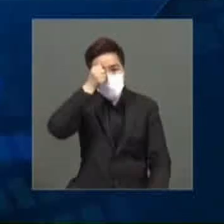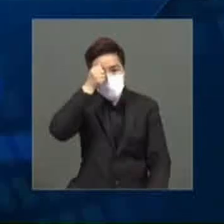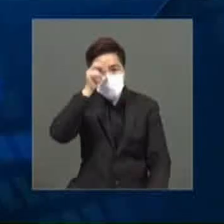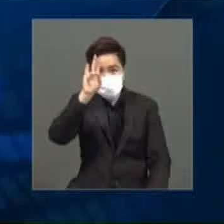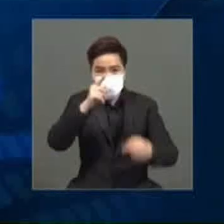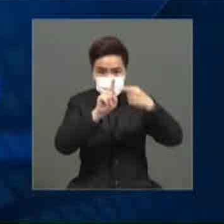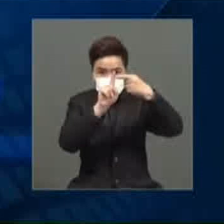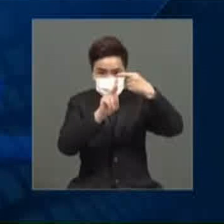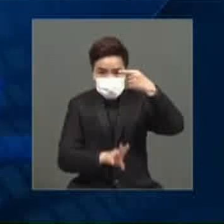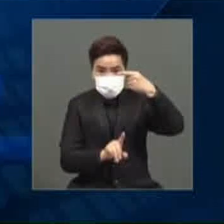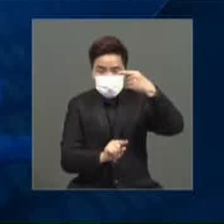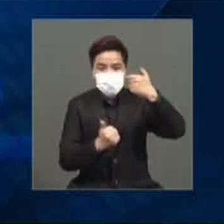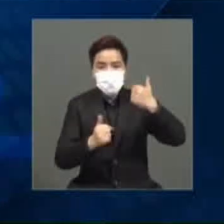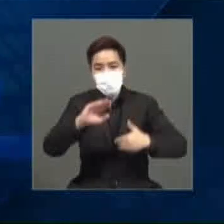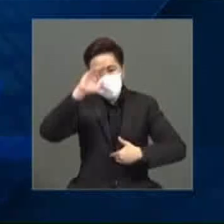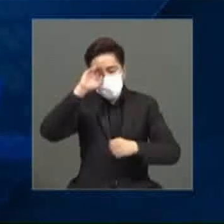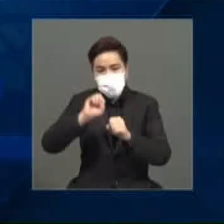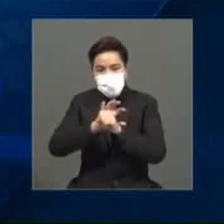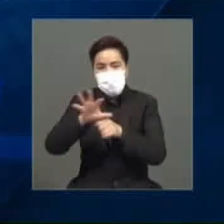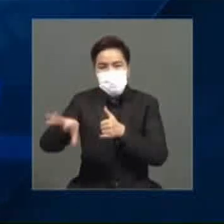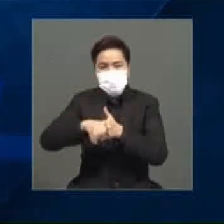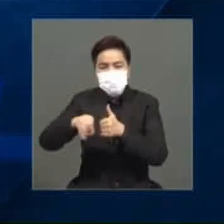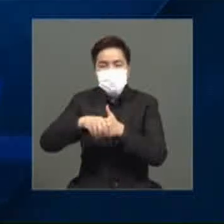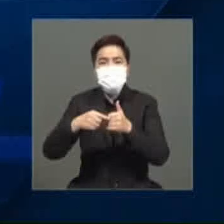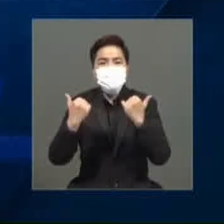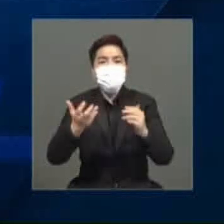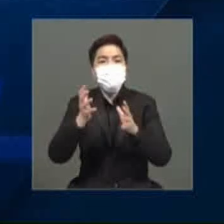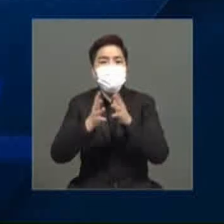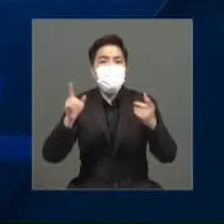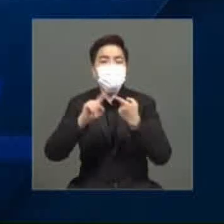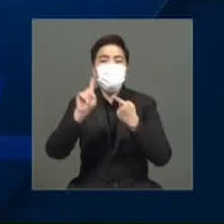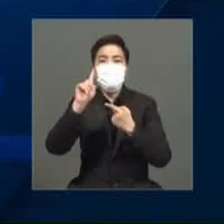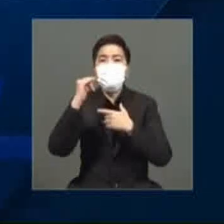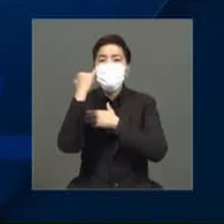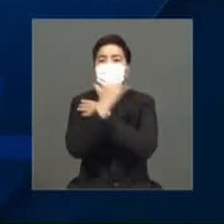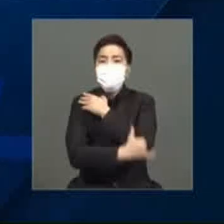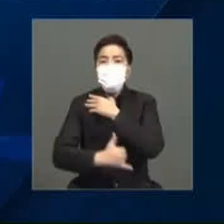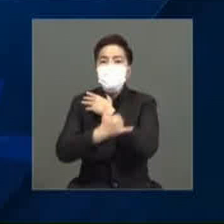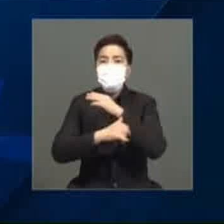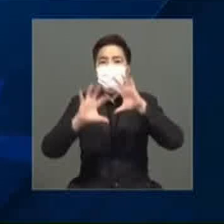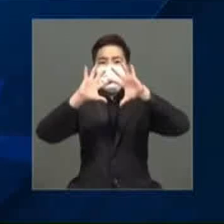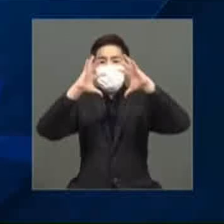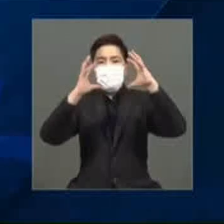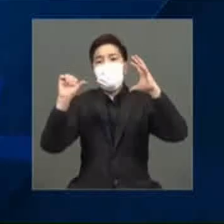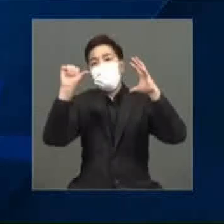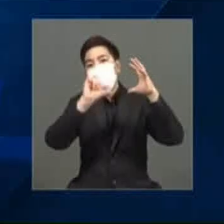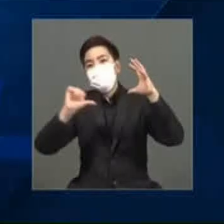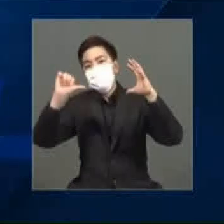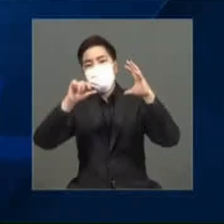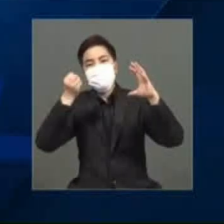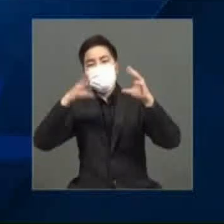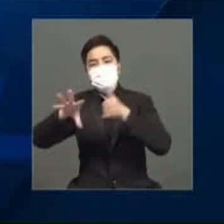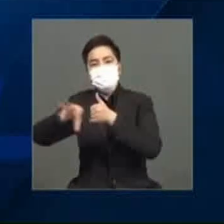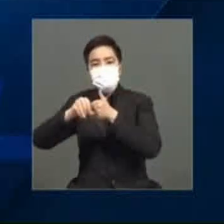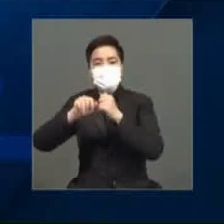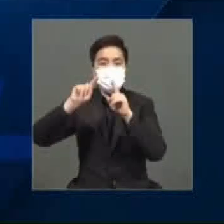ะคะ คนไม่รู้จะล็อกชีวิตก็เที่ยวกันเองสิไม่เป็นไรนี่รัฐบาลเปิดแล้วไงฮะจะให้ปิดยังไงไหนบอกไม่ให้เปิดล็อกดาวน์นั่นนี่นู่นนะ ค่ะ อยากเที่ยวใช่ไหมไปเที่ย